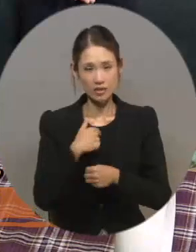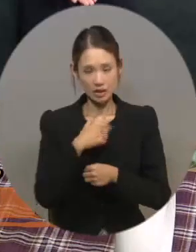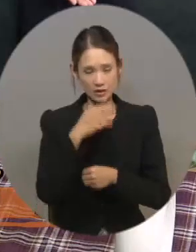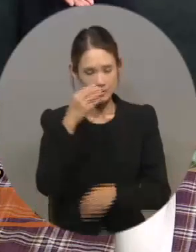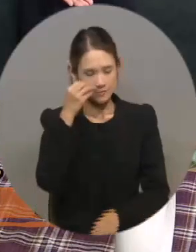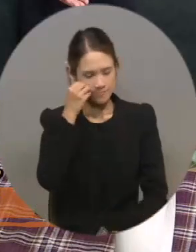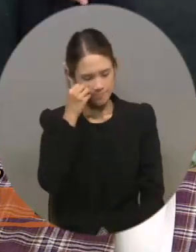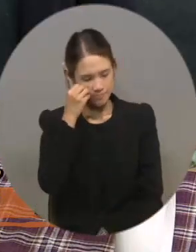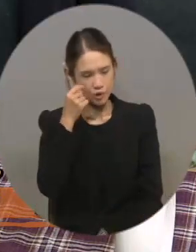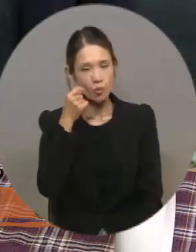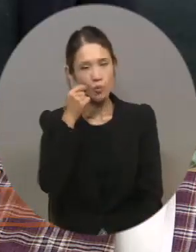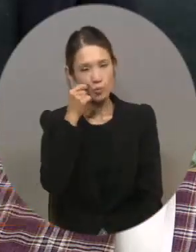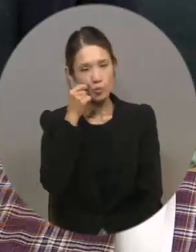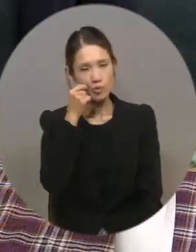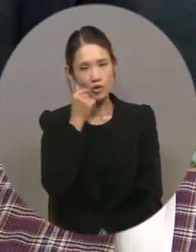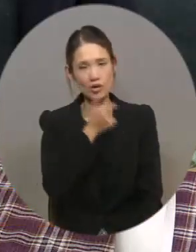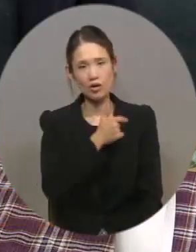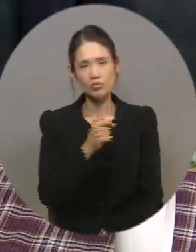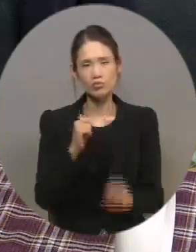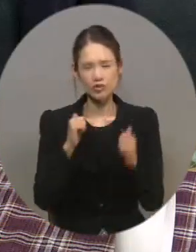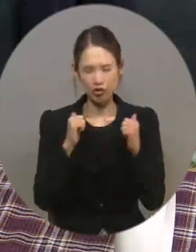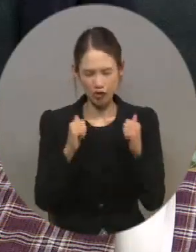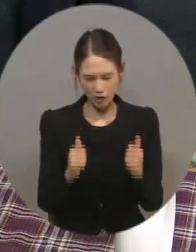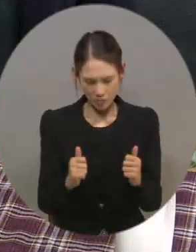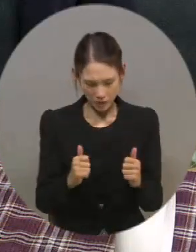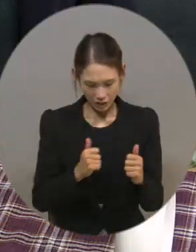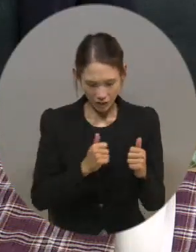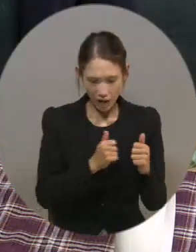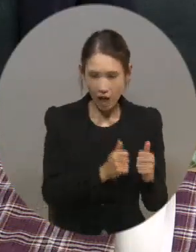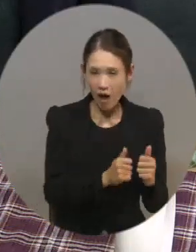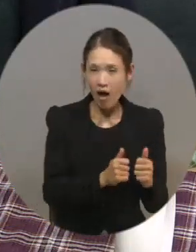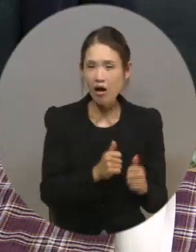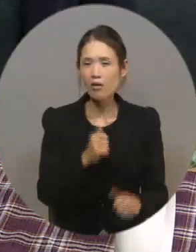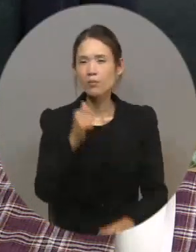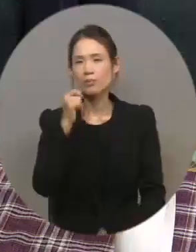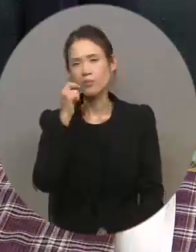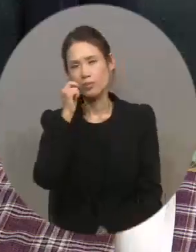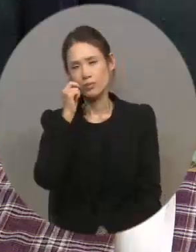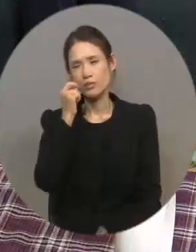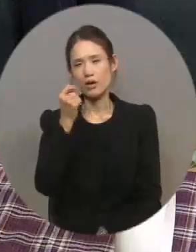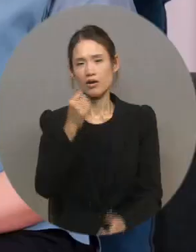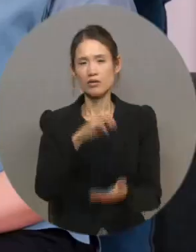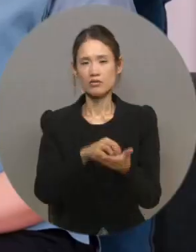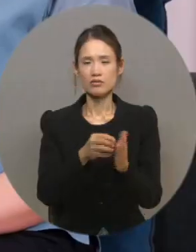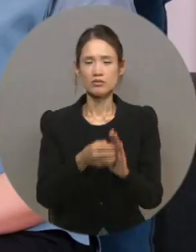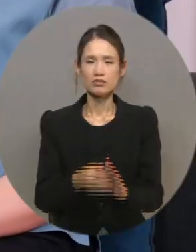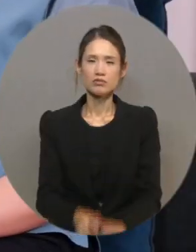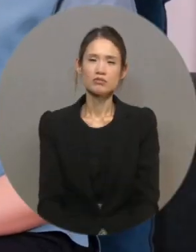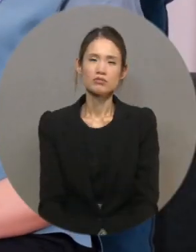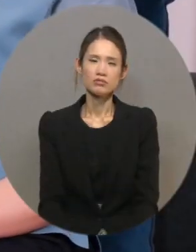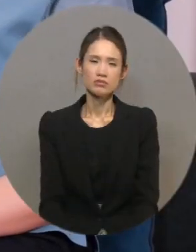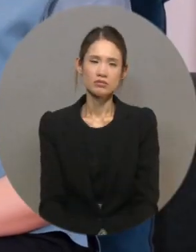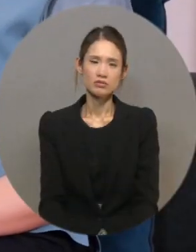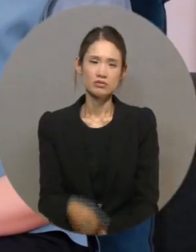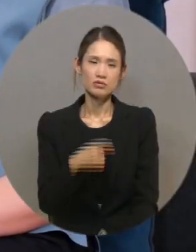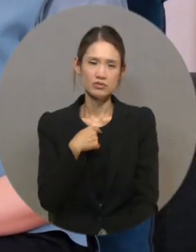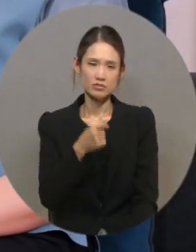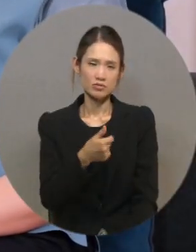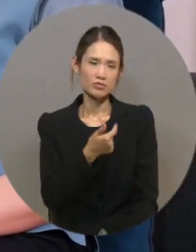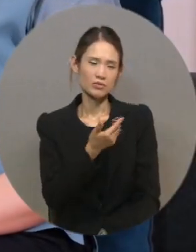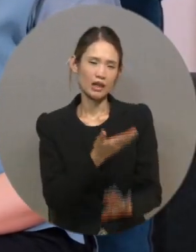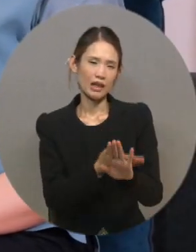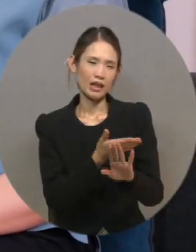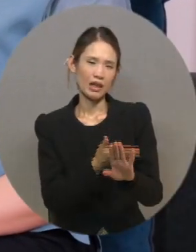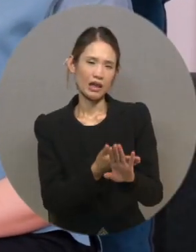적응 못하는 것 같고, 아무리 열심히 해도 못 따라갈 것 같고 이렇잖아요. 그래서 저는 좀 트랙이 다르다라고